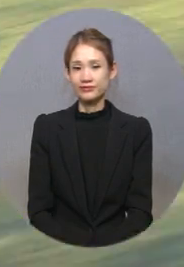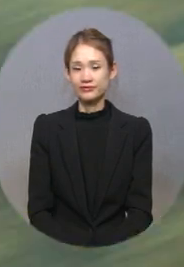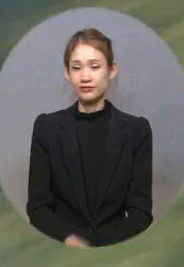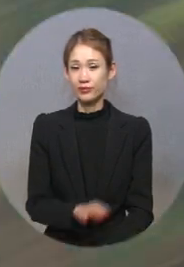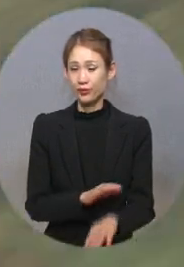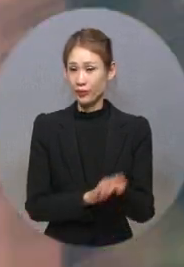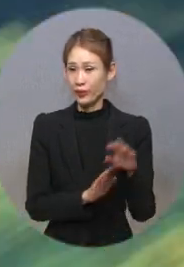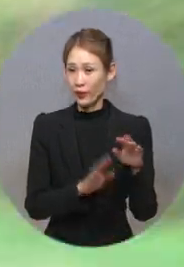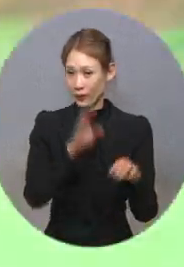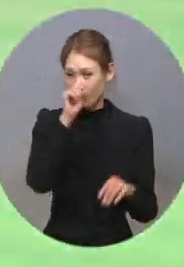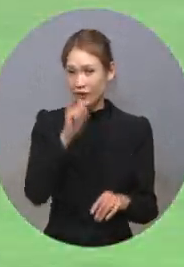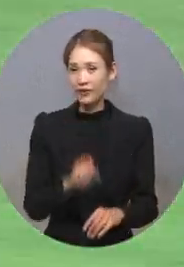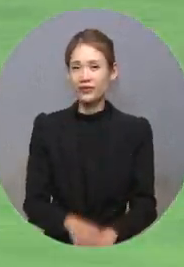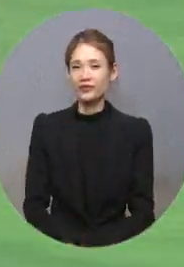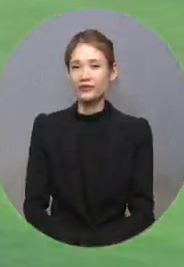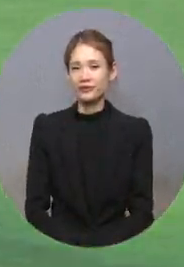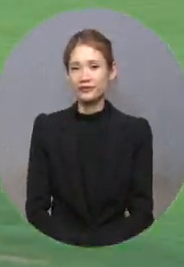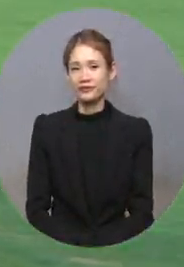왼쪽 좋은데?